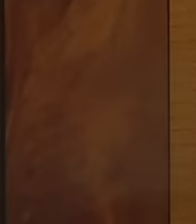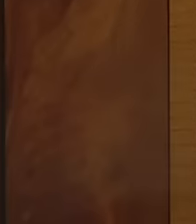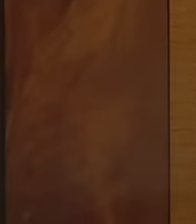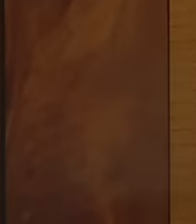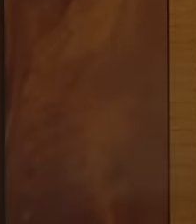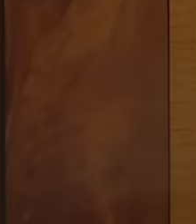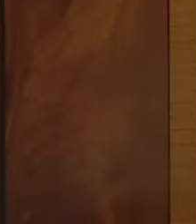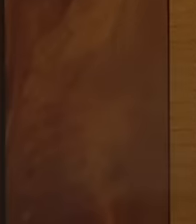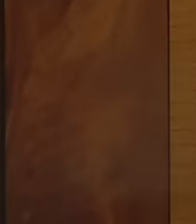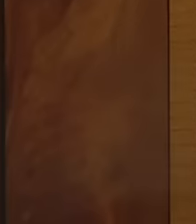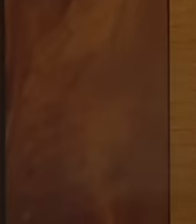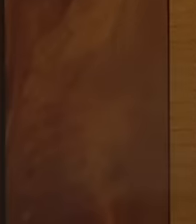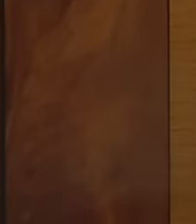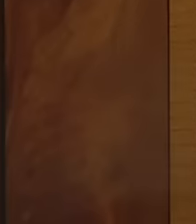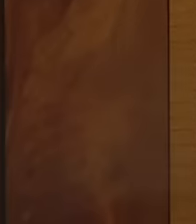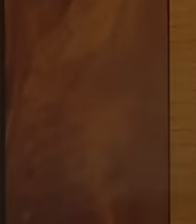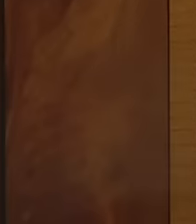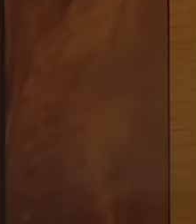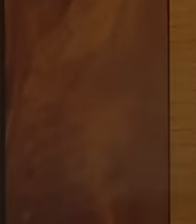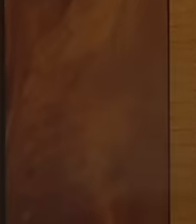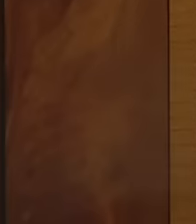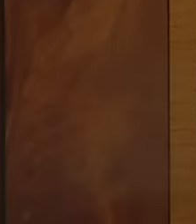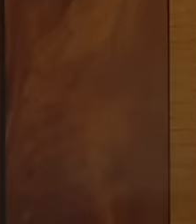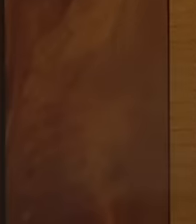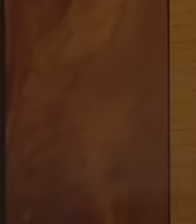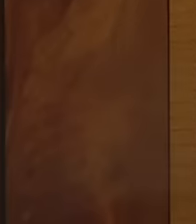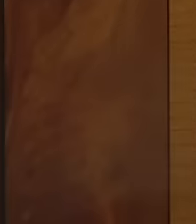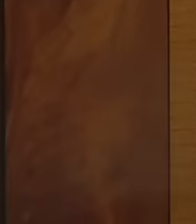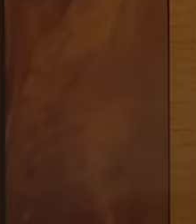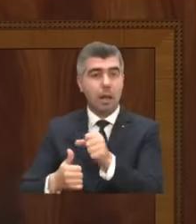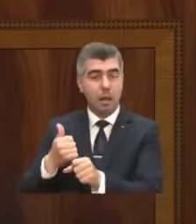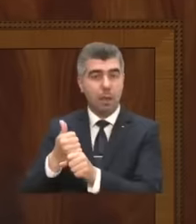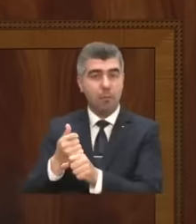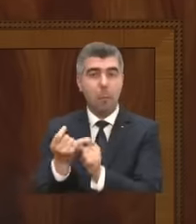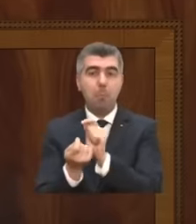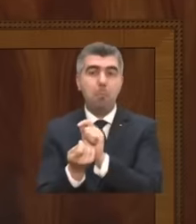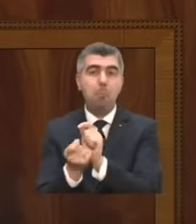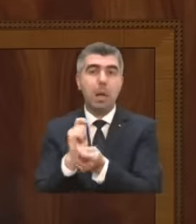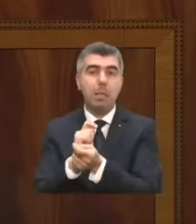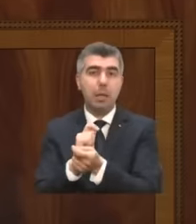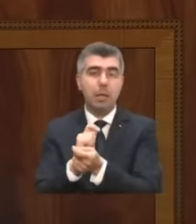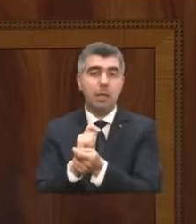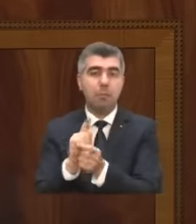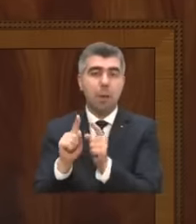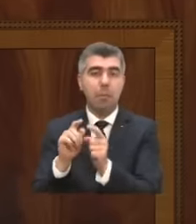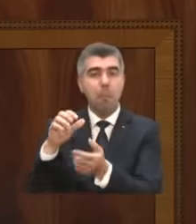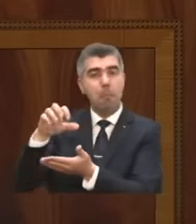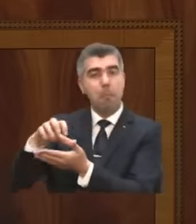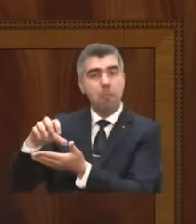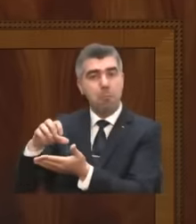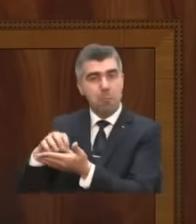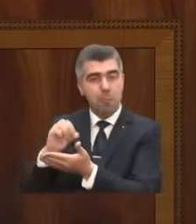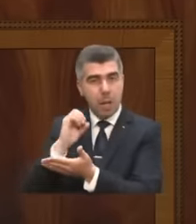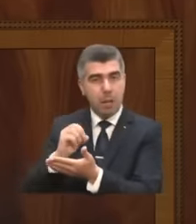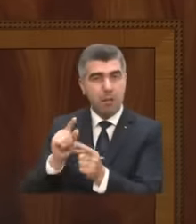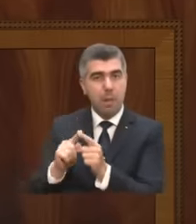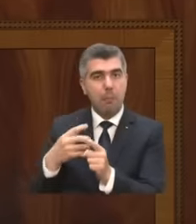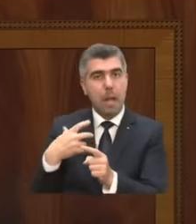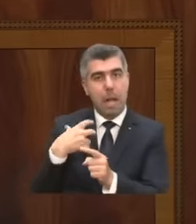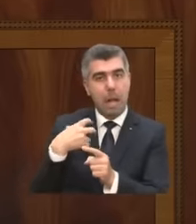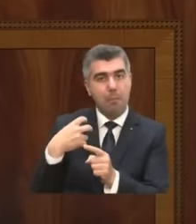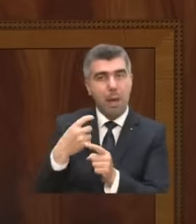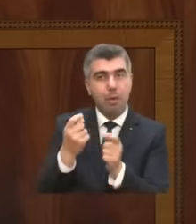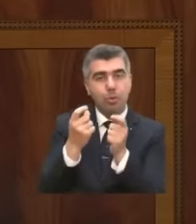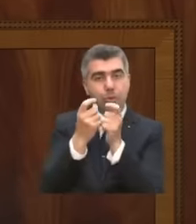تسقيف الأعمار، ولا على الأقل مراجعة تسعير المحروقات كما دارت دول أخرى عبر مراجعة هوامش الربح